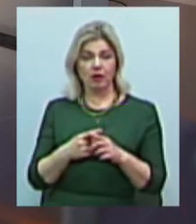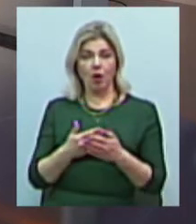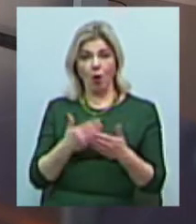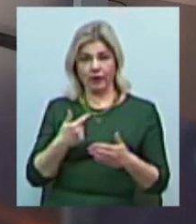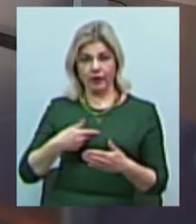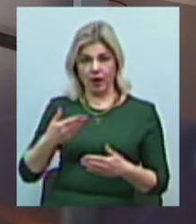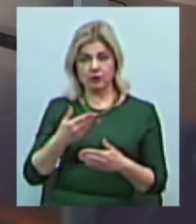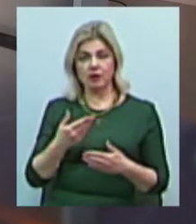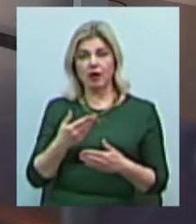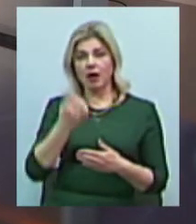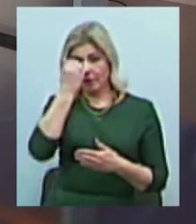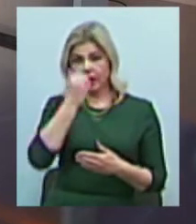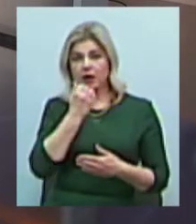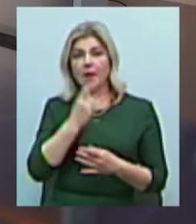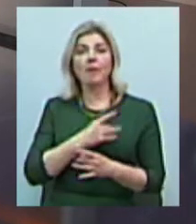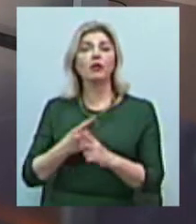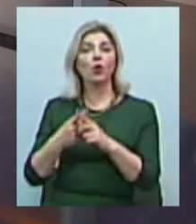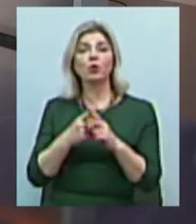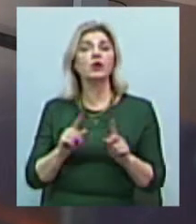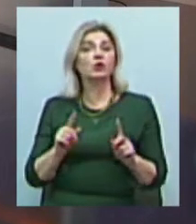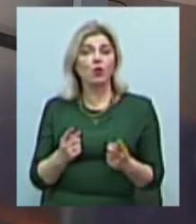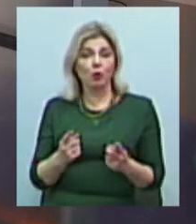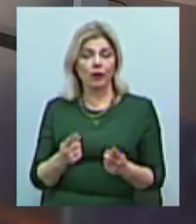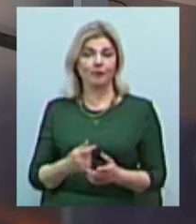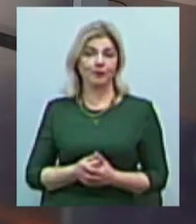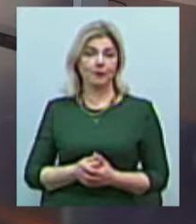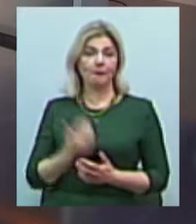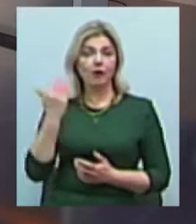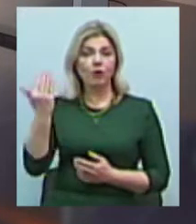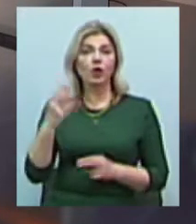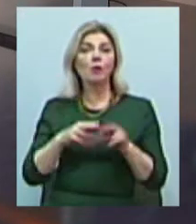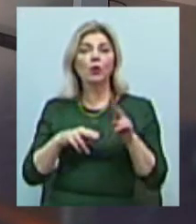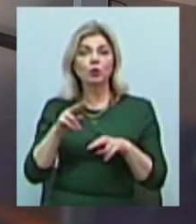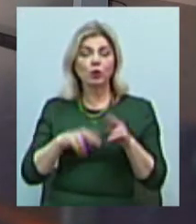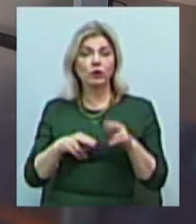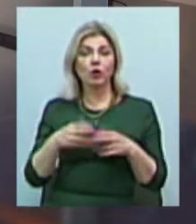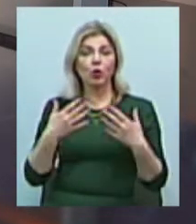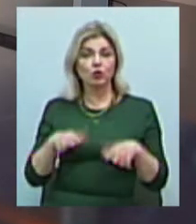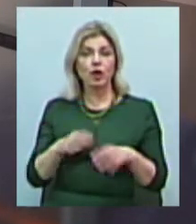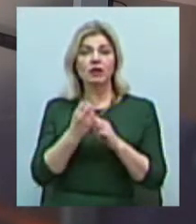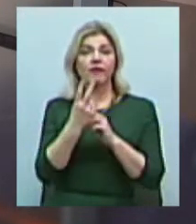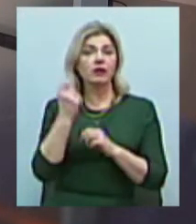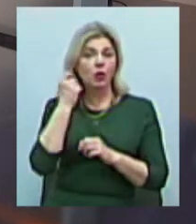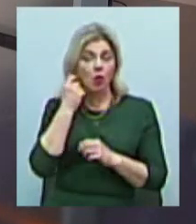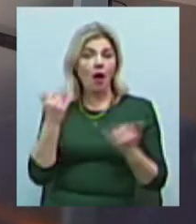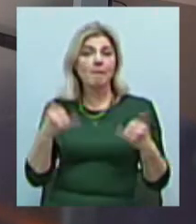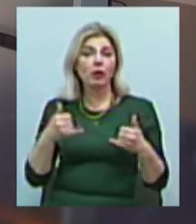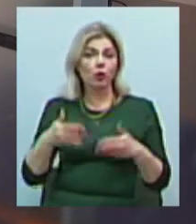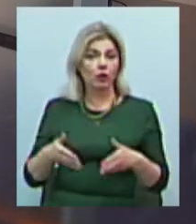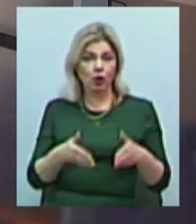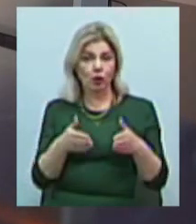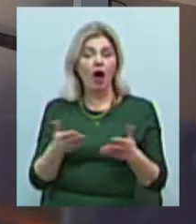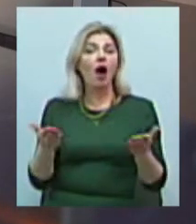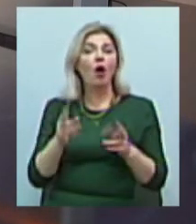В плані? Завдяки чому? Ну, саме білоруси. Ну, білоруси, вони будують, якщо не помиляюсь, вже понад 12 років бетонні дороги. Ви про конкретну